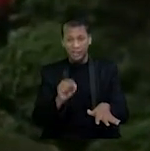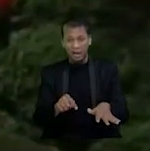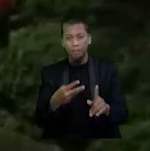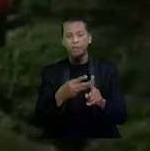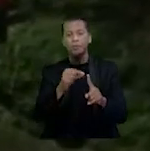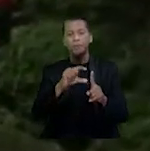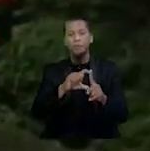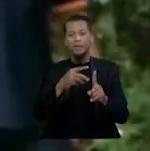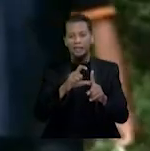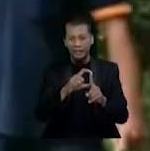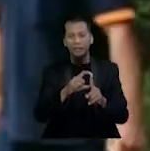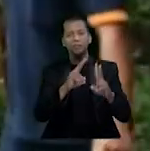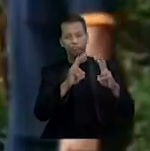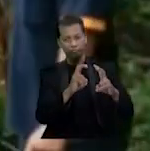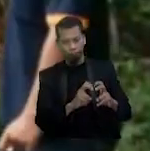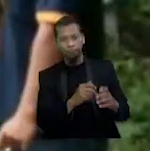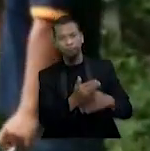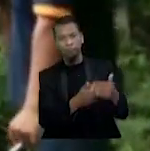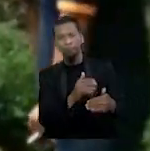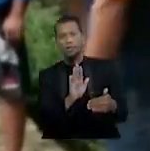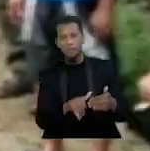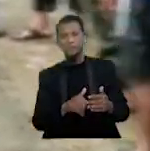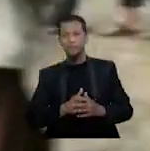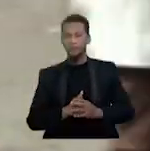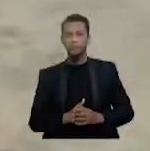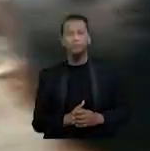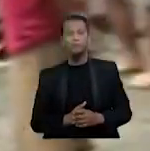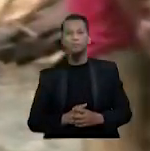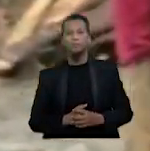Dari Kabupaten Banyumas, Jawa Tengah, Saladin Ayubi, iNews, melaporkan.